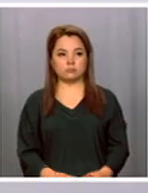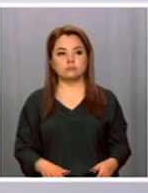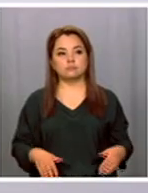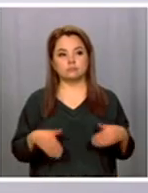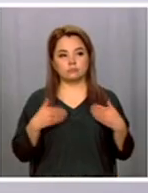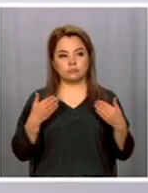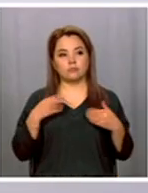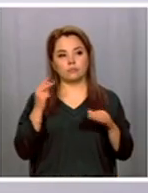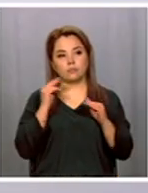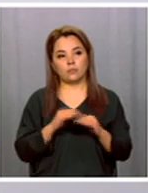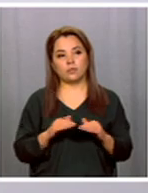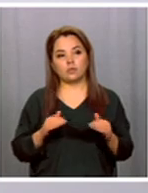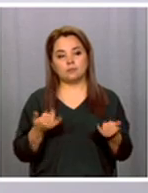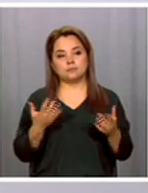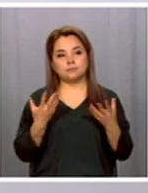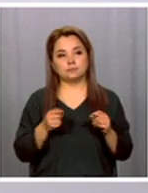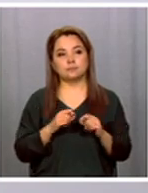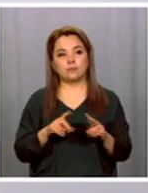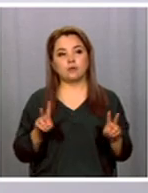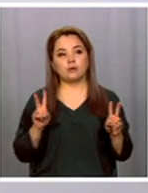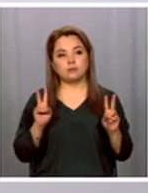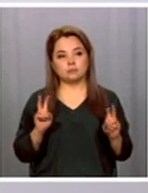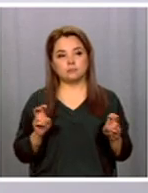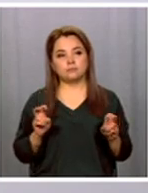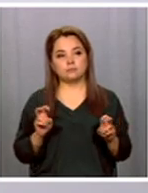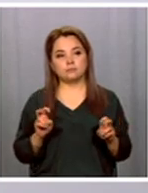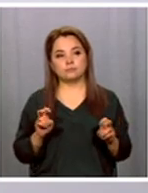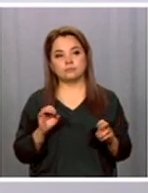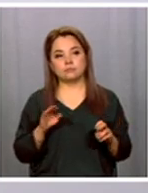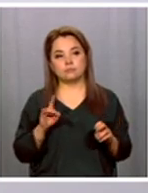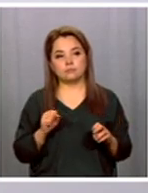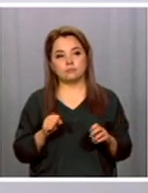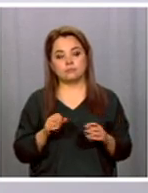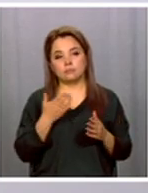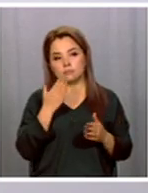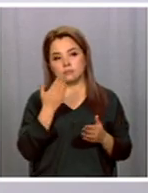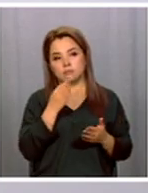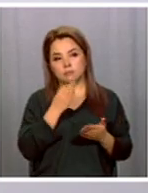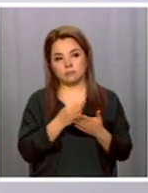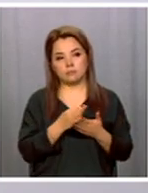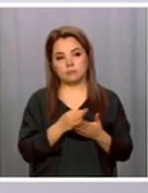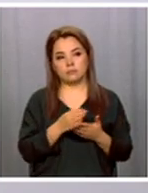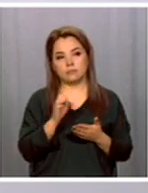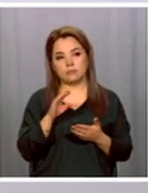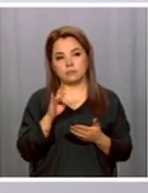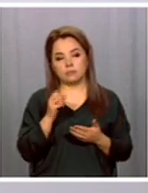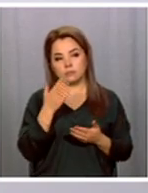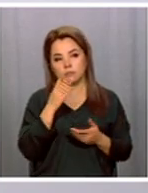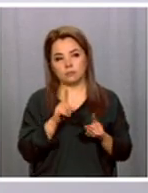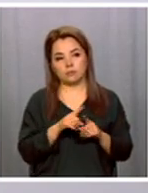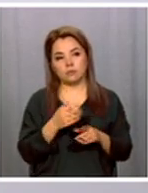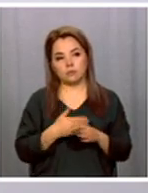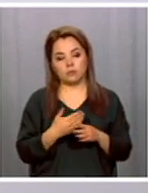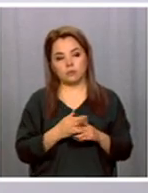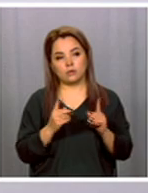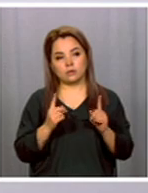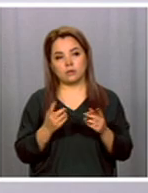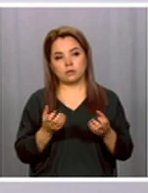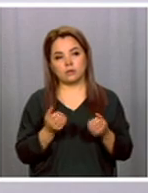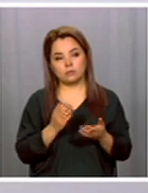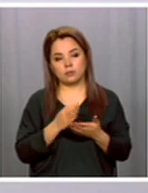Сәлеметсіздер ме, оқушылар? Бүгінгі біздің сабағымыздың тақырыбы сфералық айналар, сфералық айна көмегімен кескін алу.